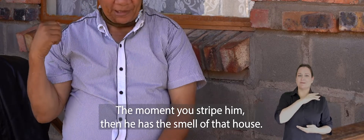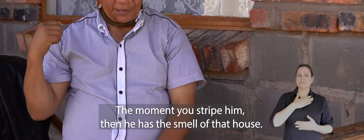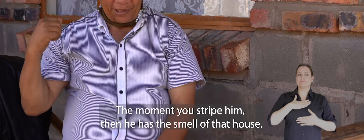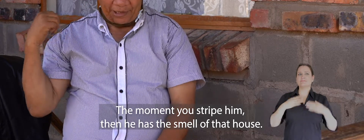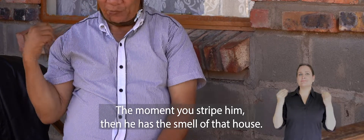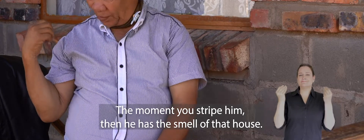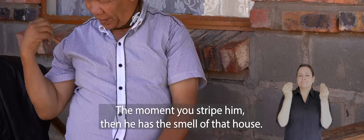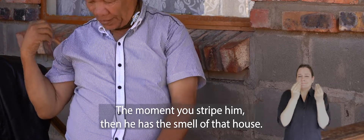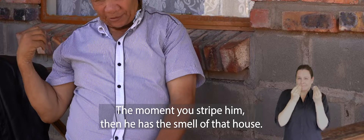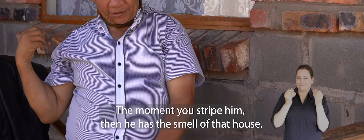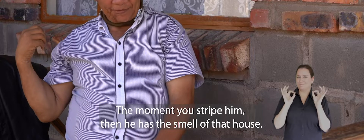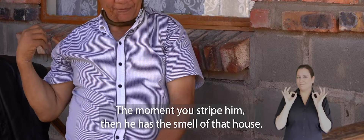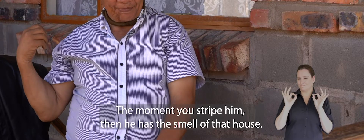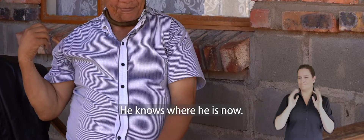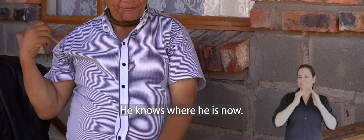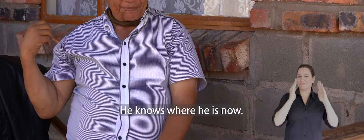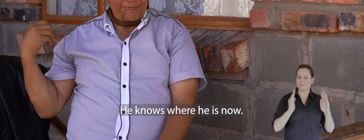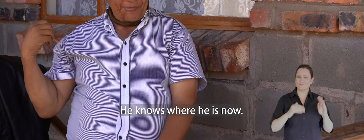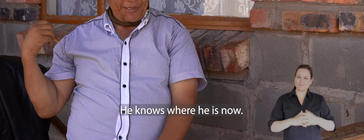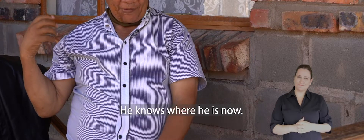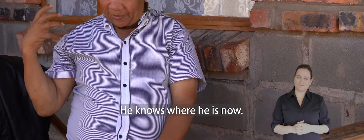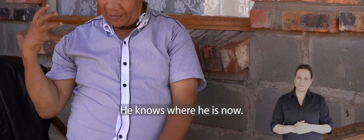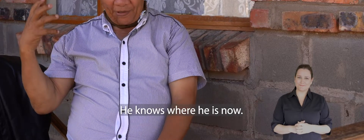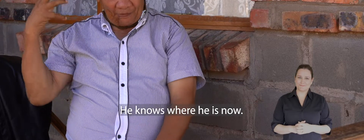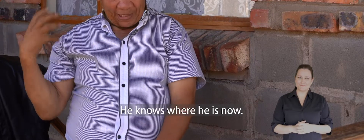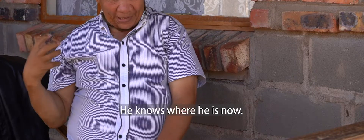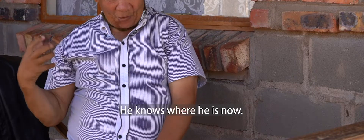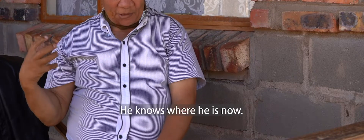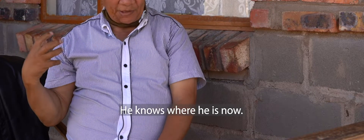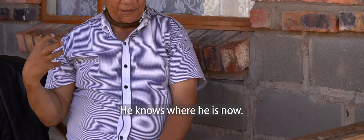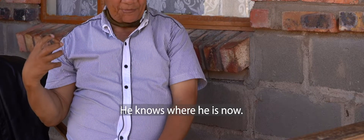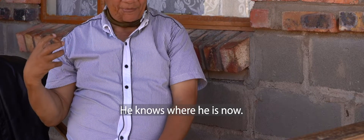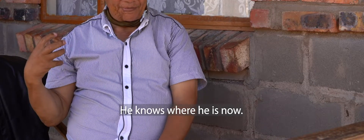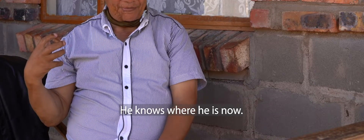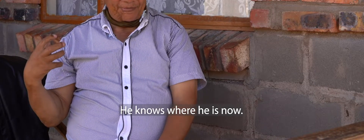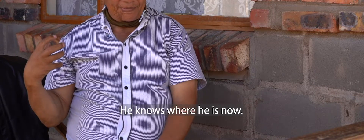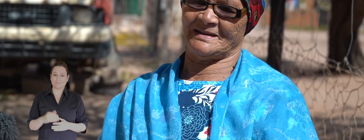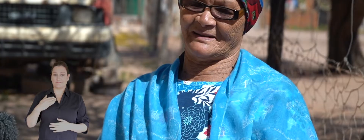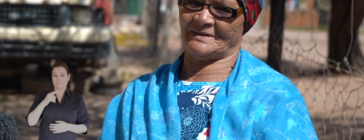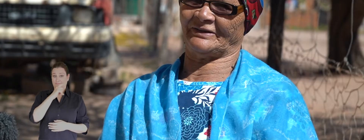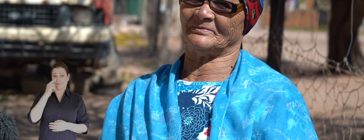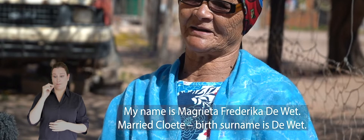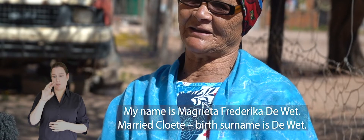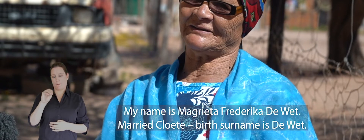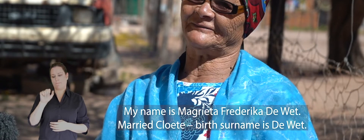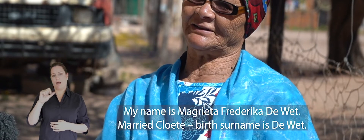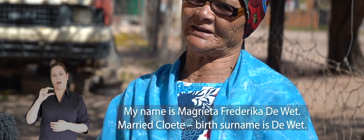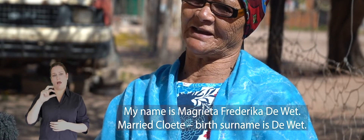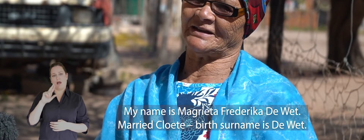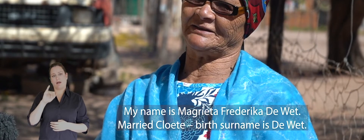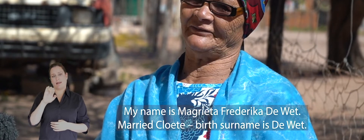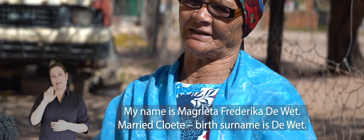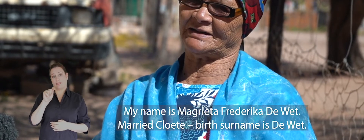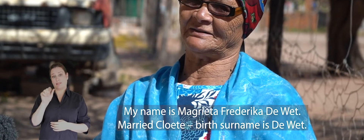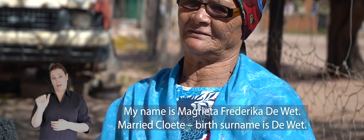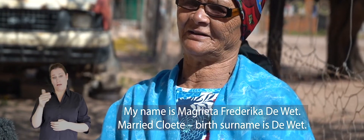dan heeft hij die reek van die huis. Hij weet waar hij nou is. Mijn naam is Margrethe